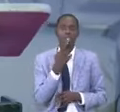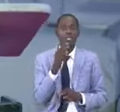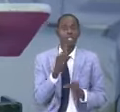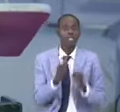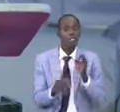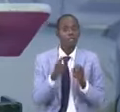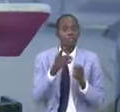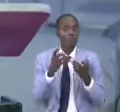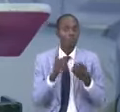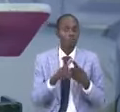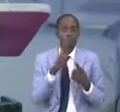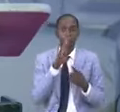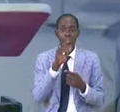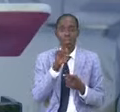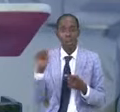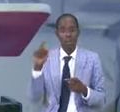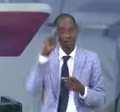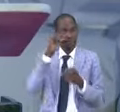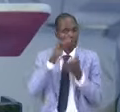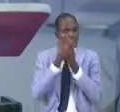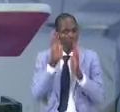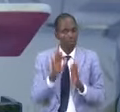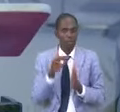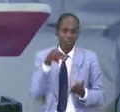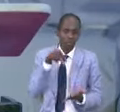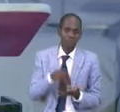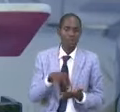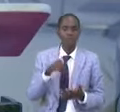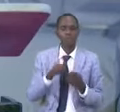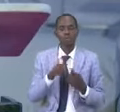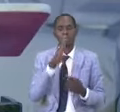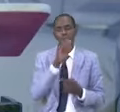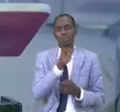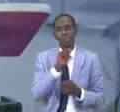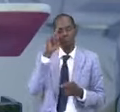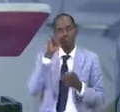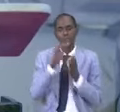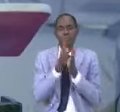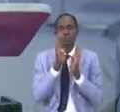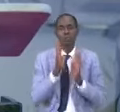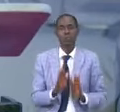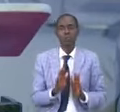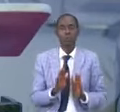croyant sur un croyant elle était plus jeune